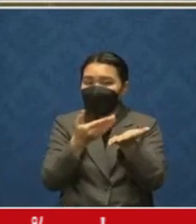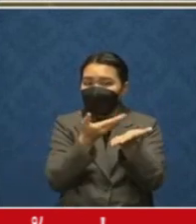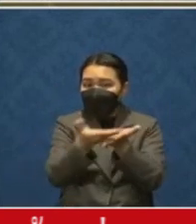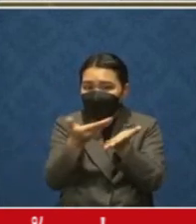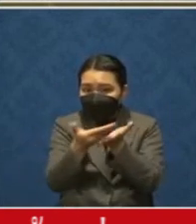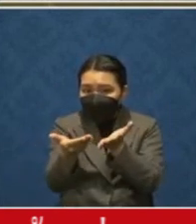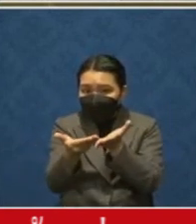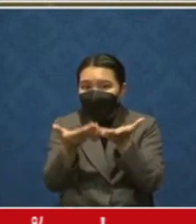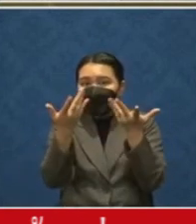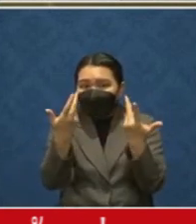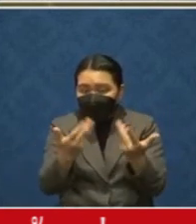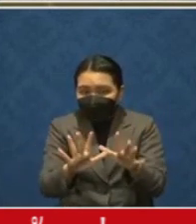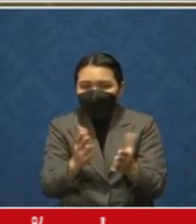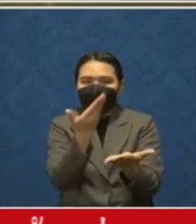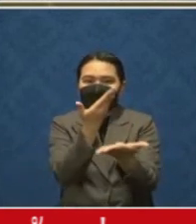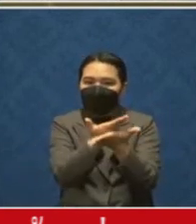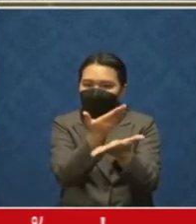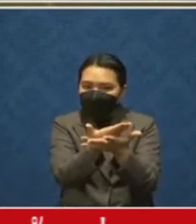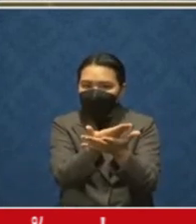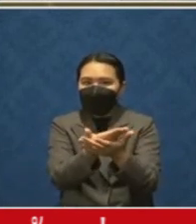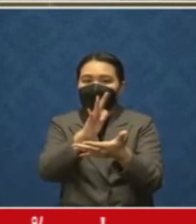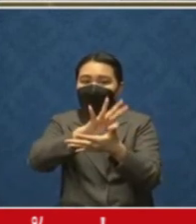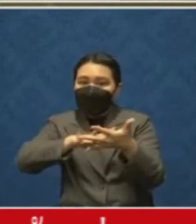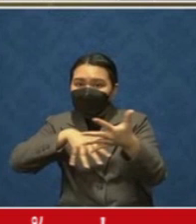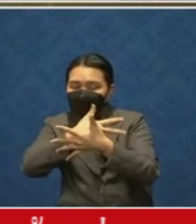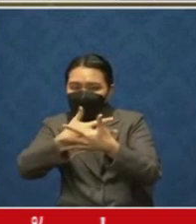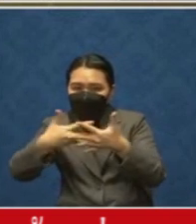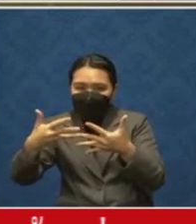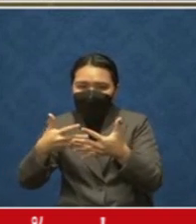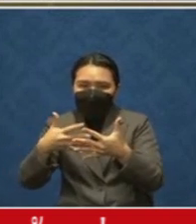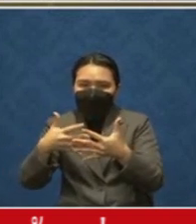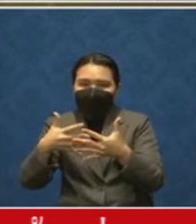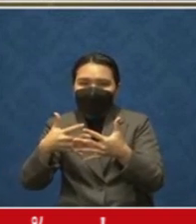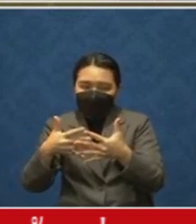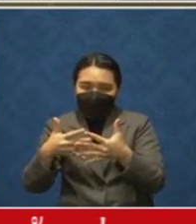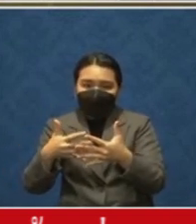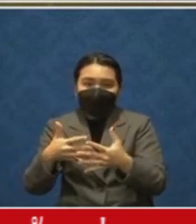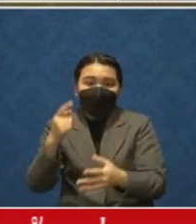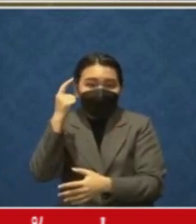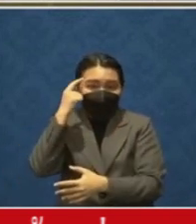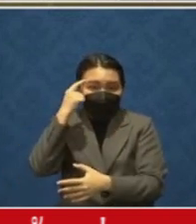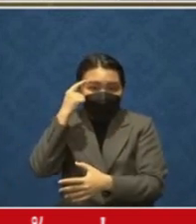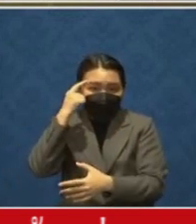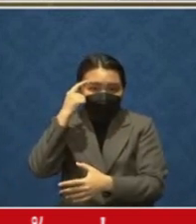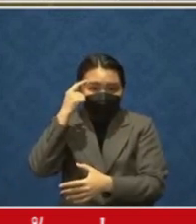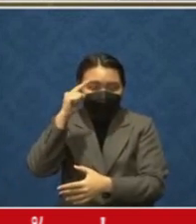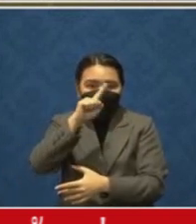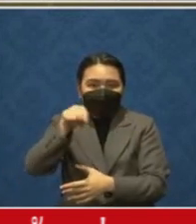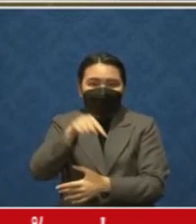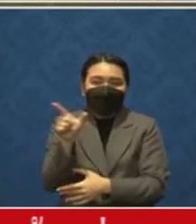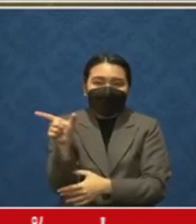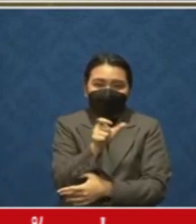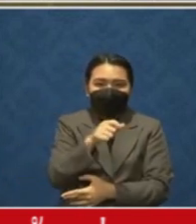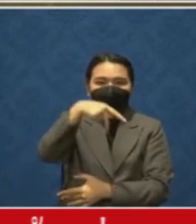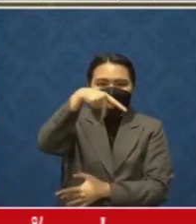อซื้อเกี่ยวกับราคาและแผนการผลิตนะครับเขาเรียกว่า P&A ครับ Price